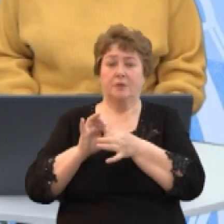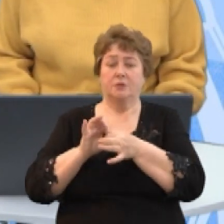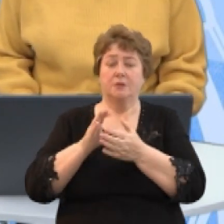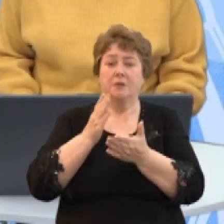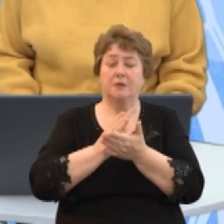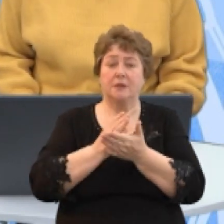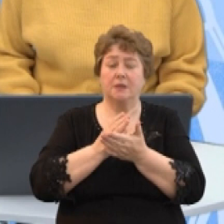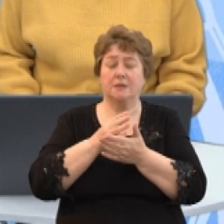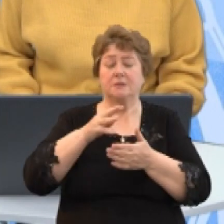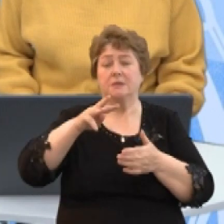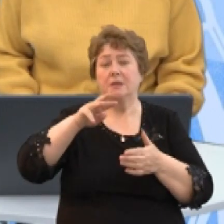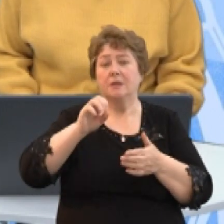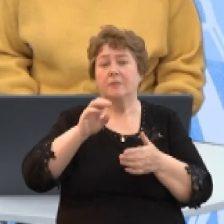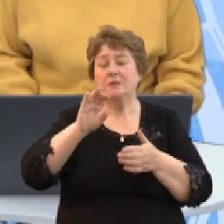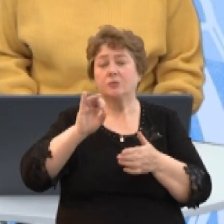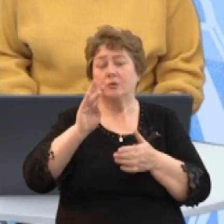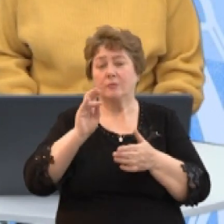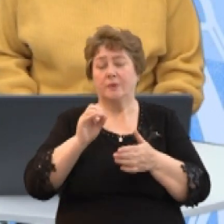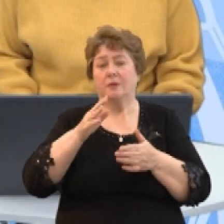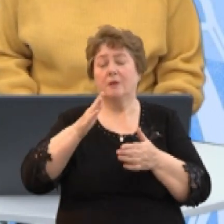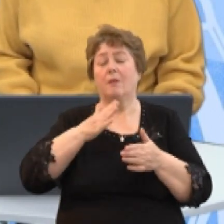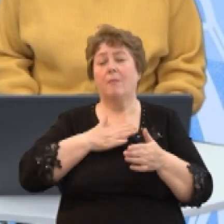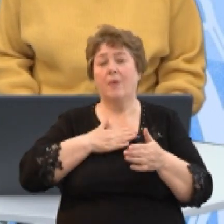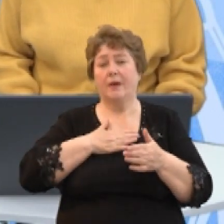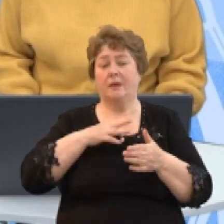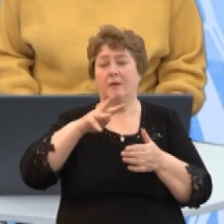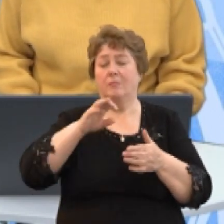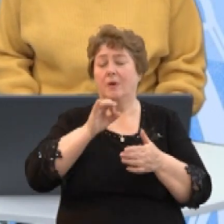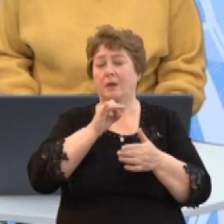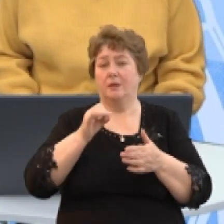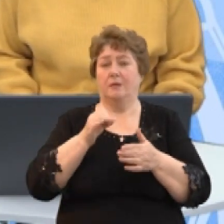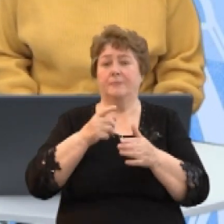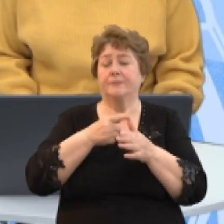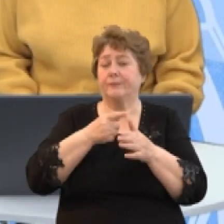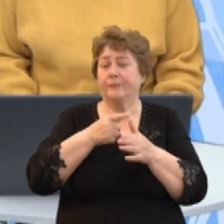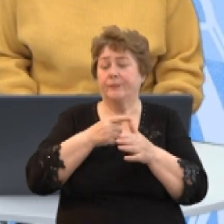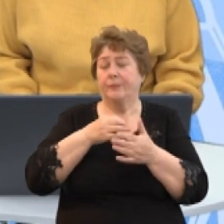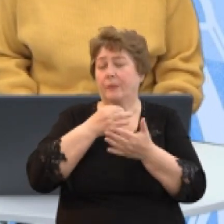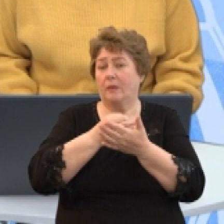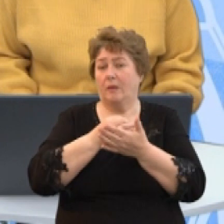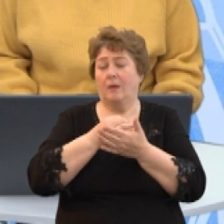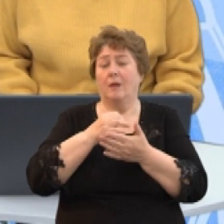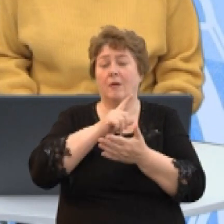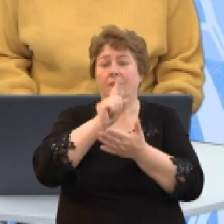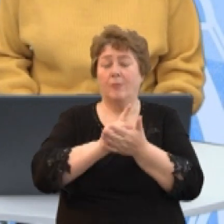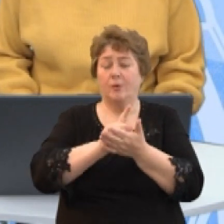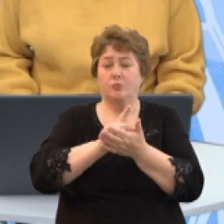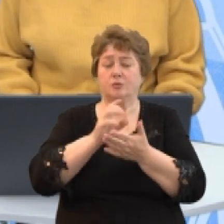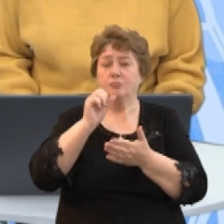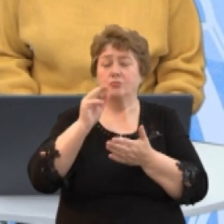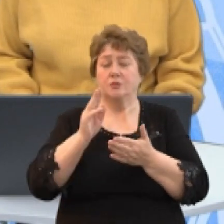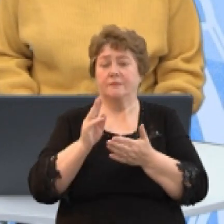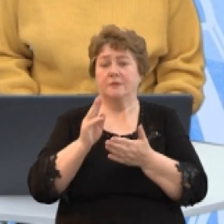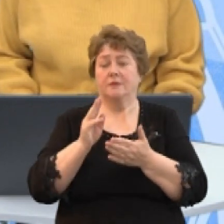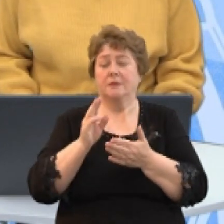есть местоимение мои оно обозначает принадлежность зададим вопрос от существительного